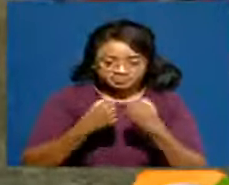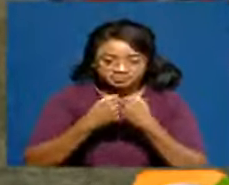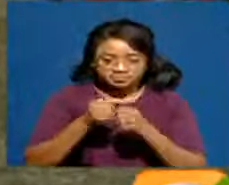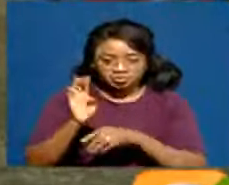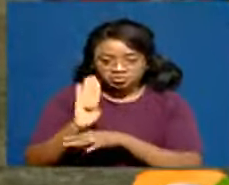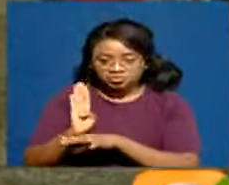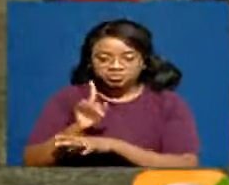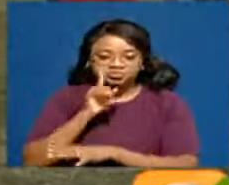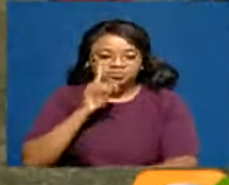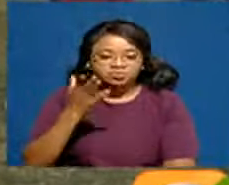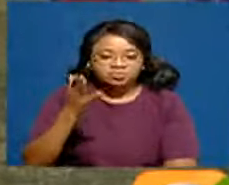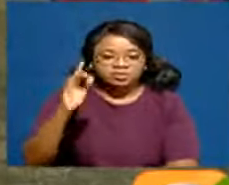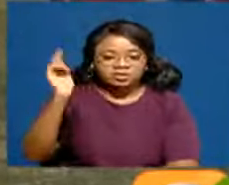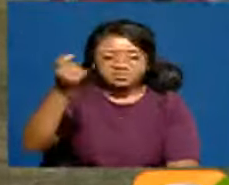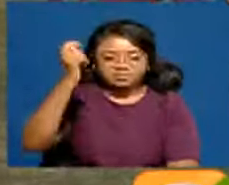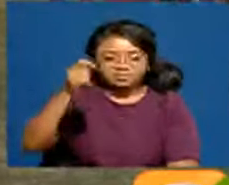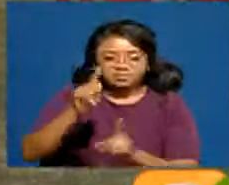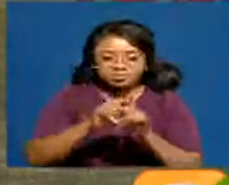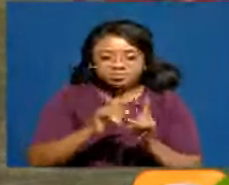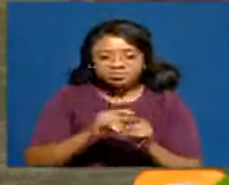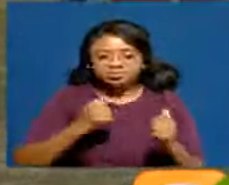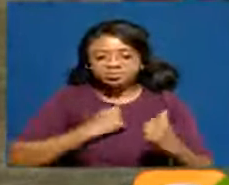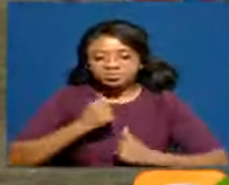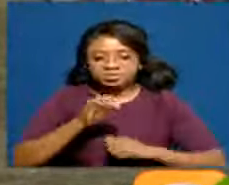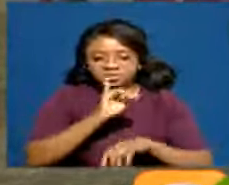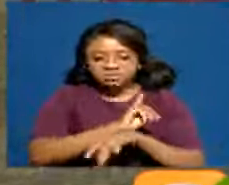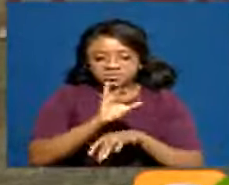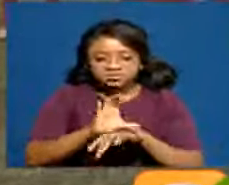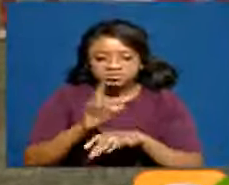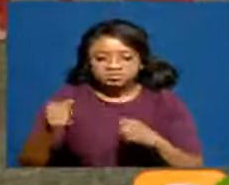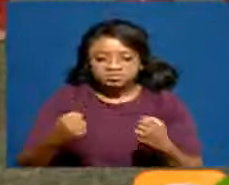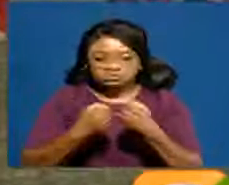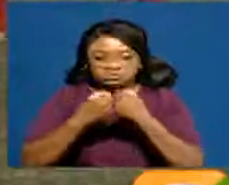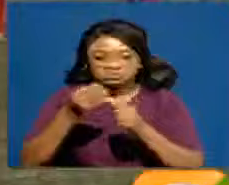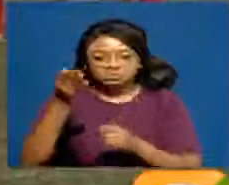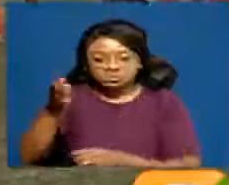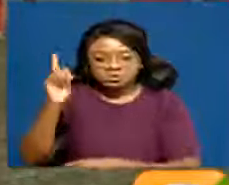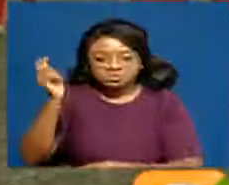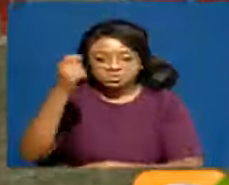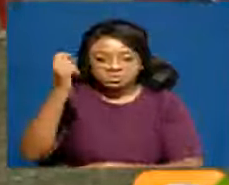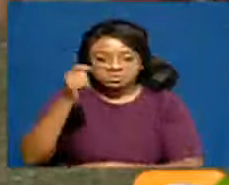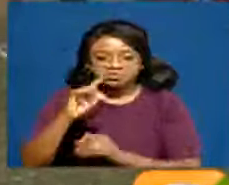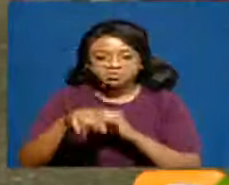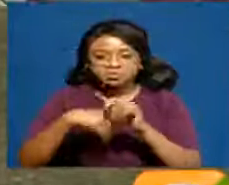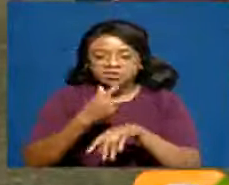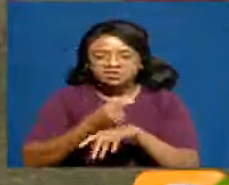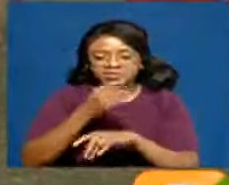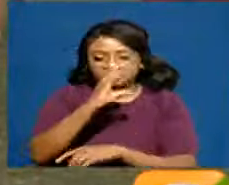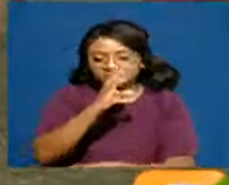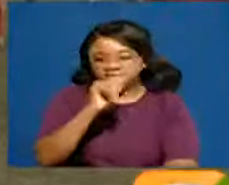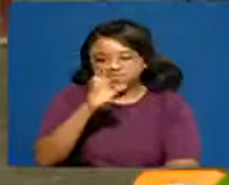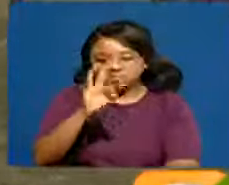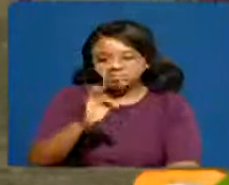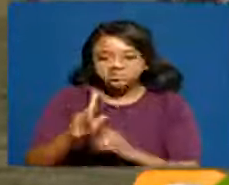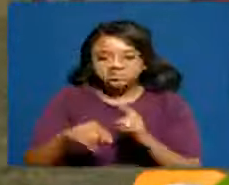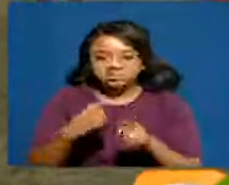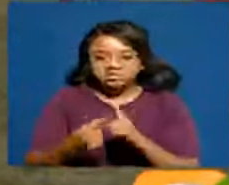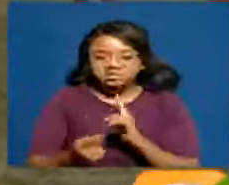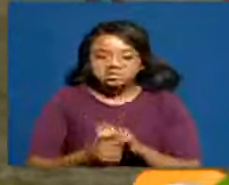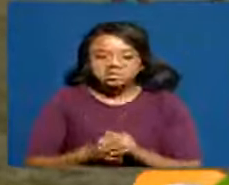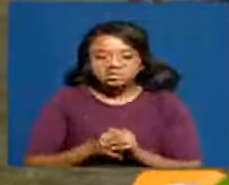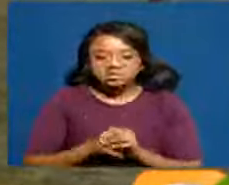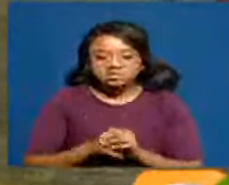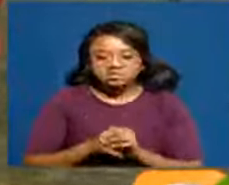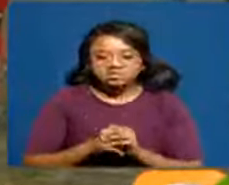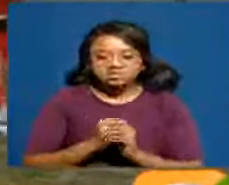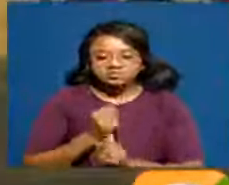nchini Malawi na kuvaana na Ivory Coast Jumanne pia nchini Malawi katika mechi za kufuzu kwa kombe la dunia mwaka 2026.